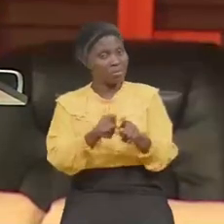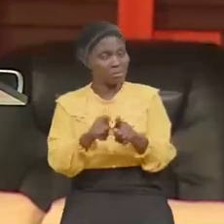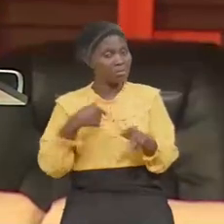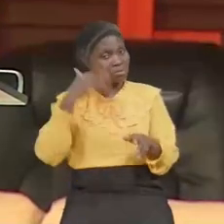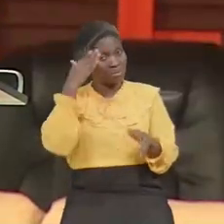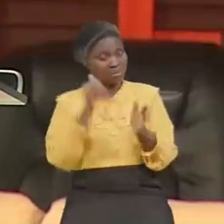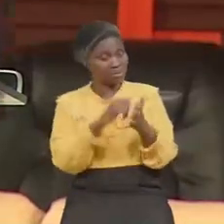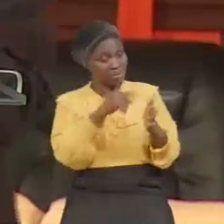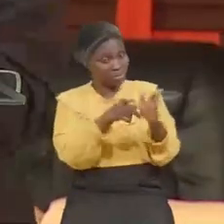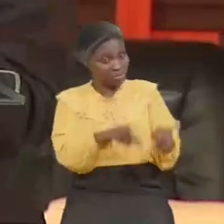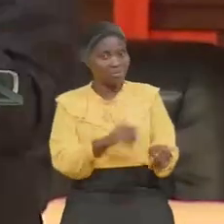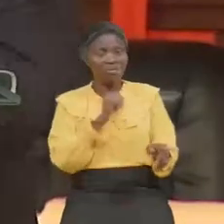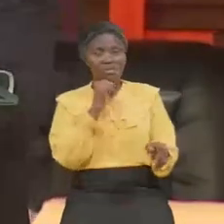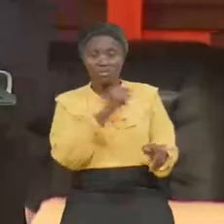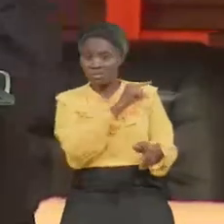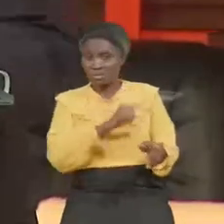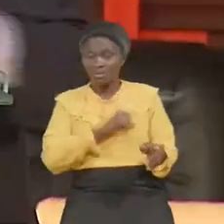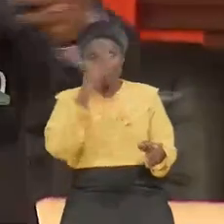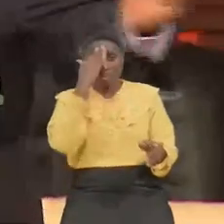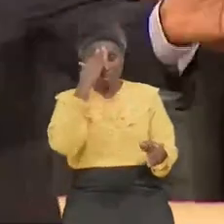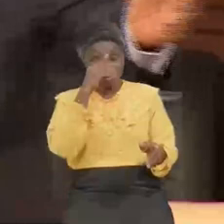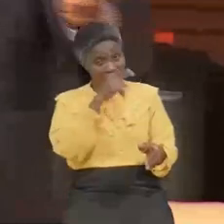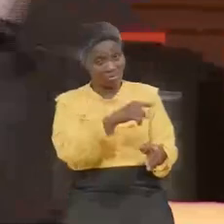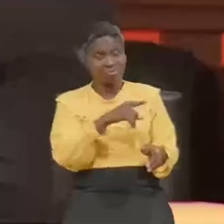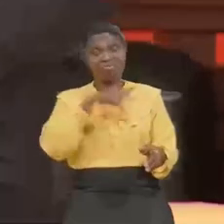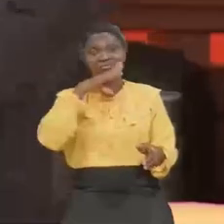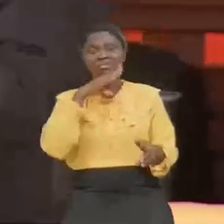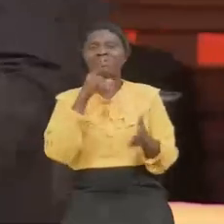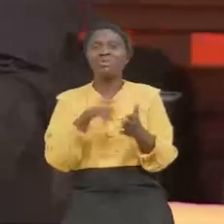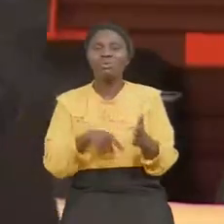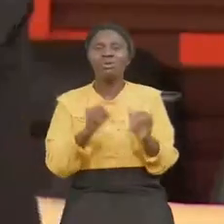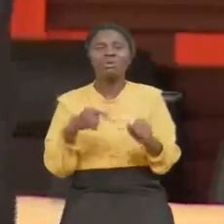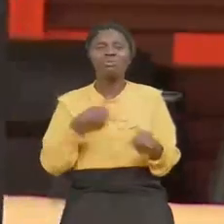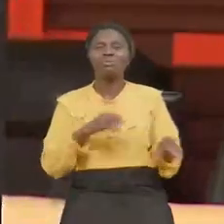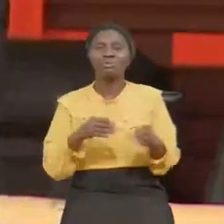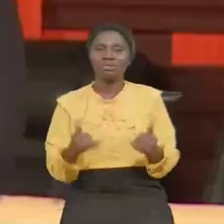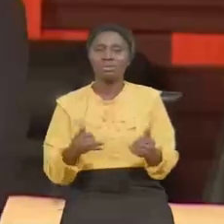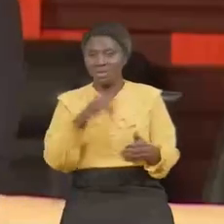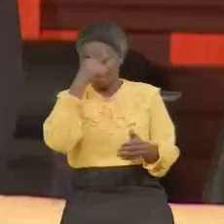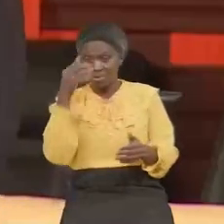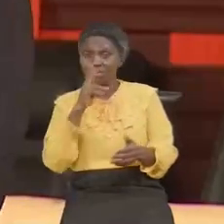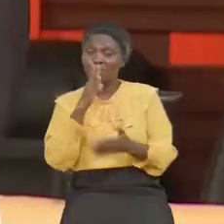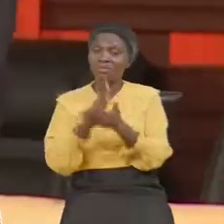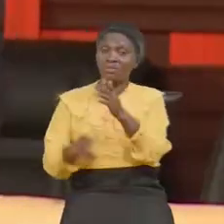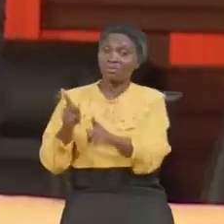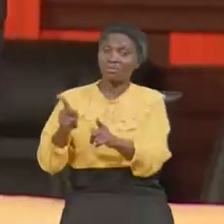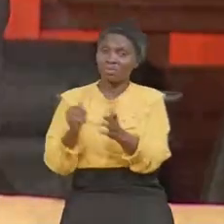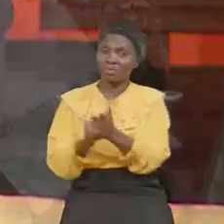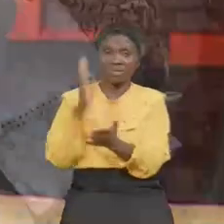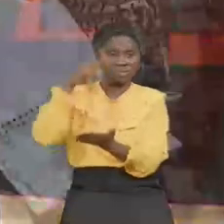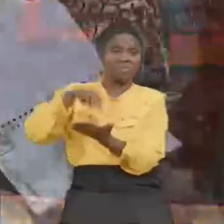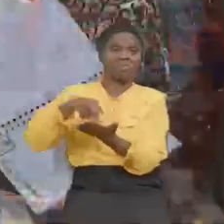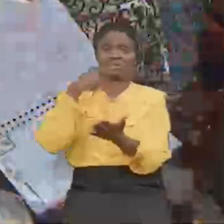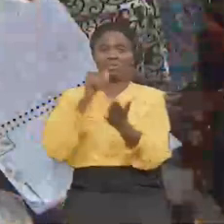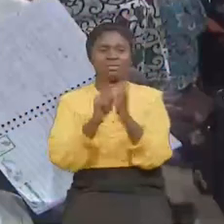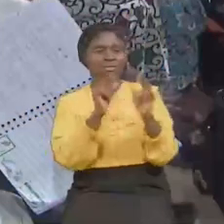corrompu, qu'est-ce que nous allons faire? Parce qu'il y a des gens qui vont se lever et dire, non, si lui n'est